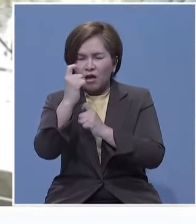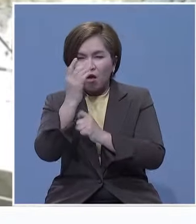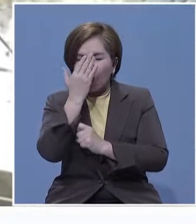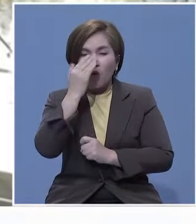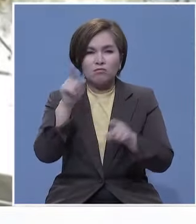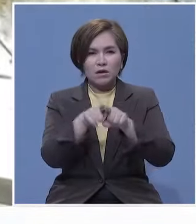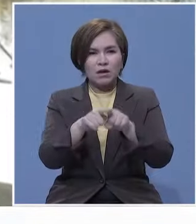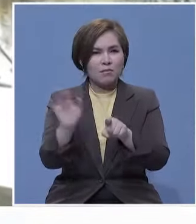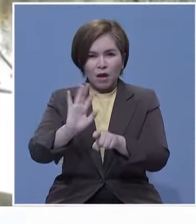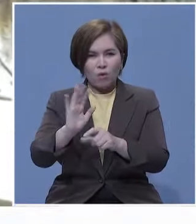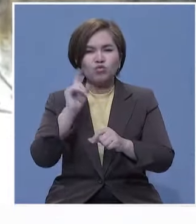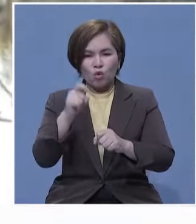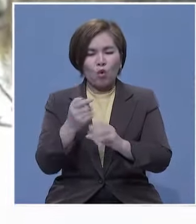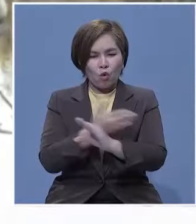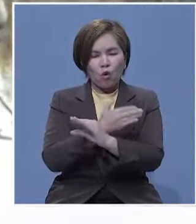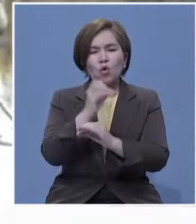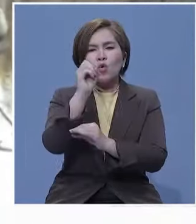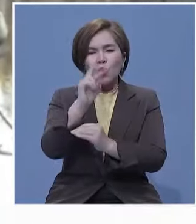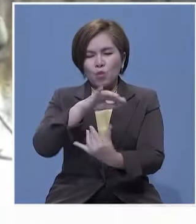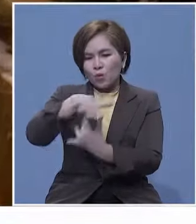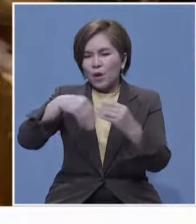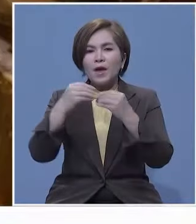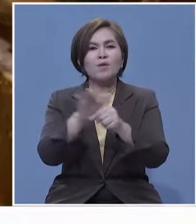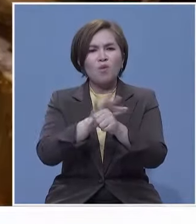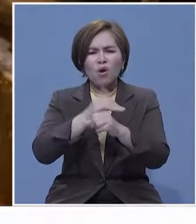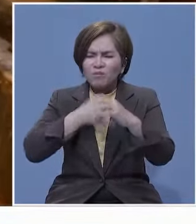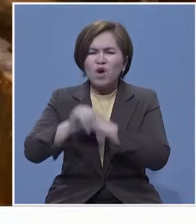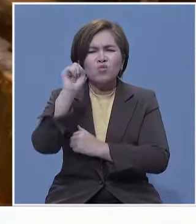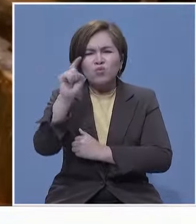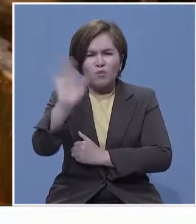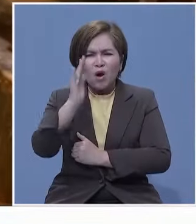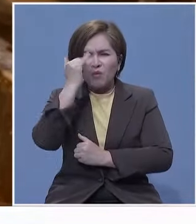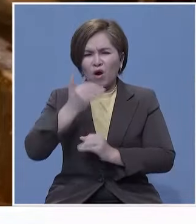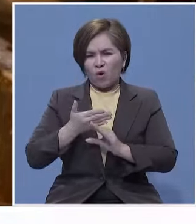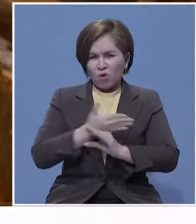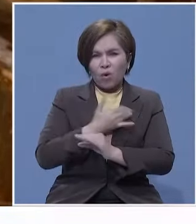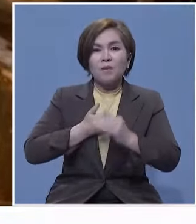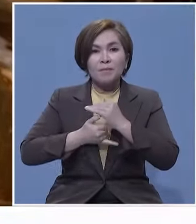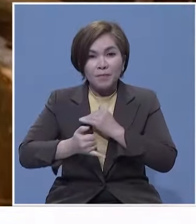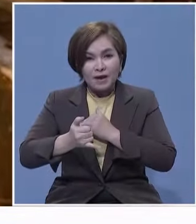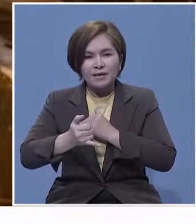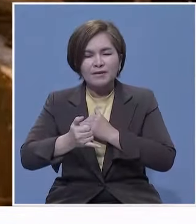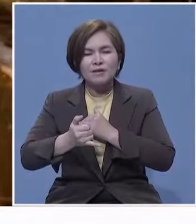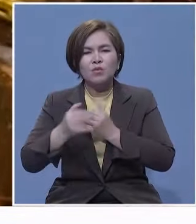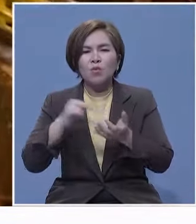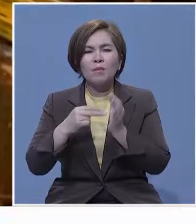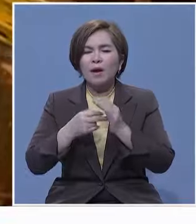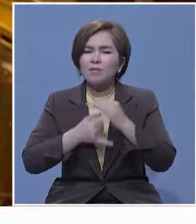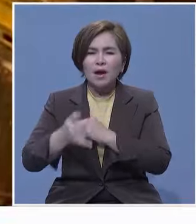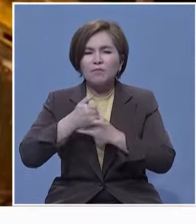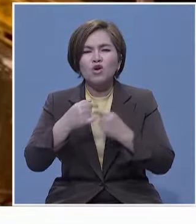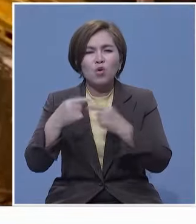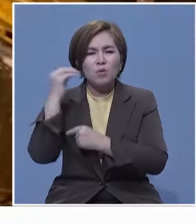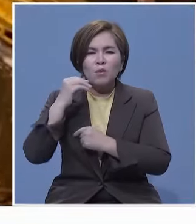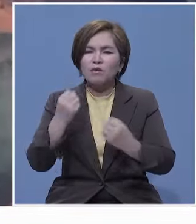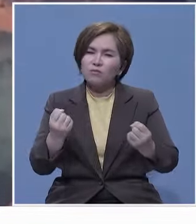หรือไม่ก่อนเกิดเหตุบอกว่ารีบเข้าไปด้านในเกินไปโดยปกติตัวเองจะเข้าไปด้านในต่อเนื่องจึงทำให้เกิดอาการล้าส่วน